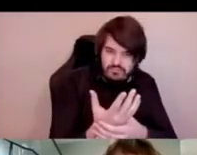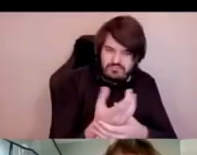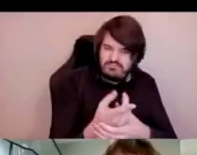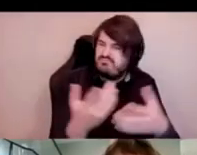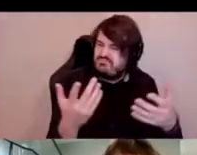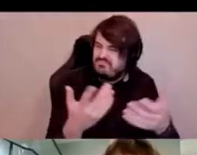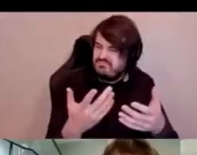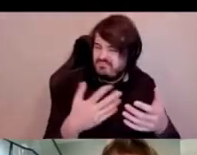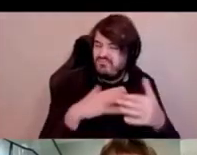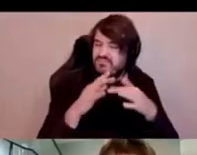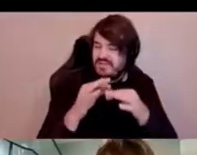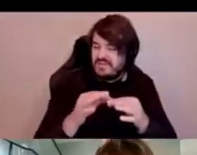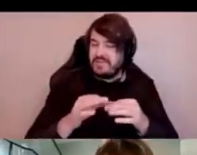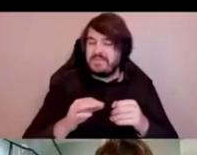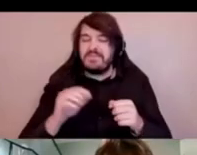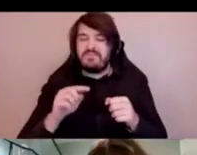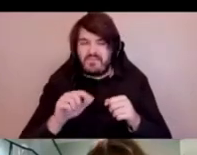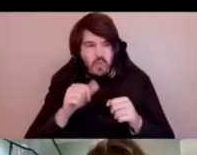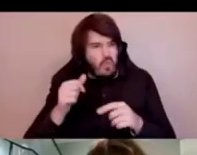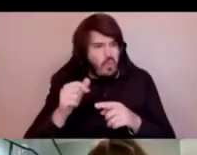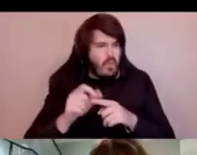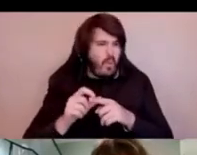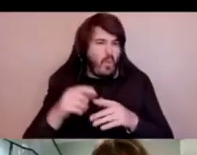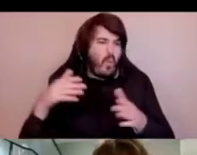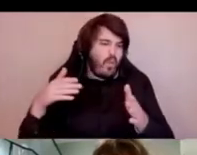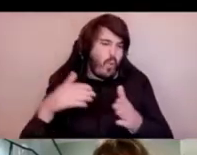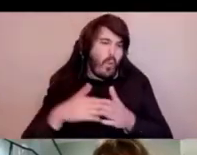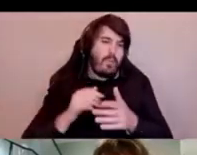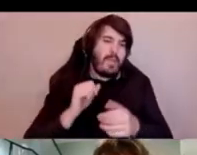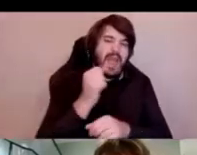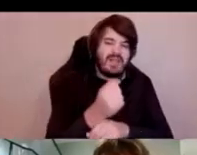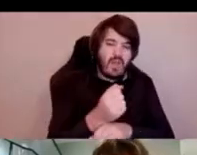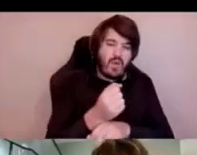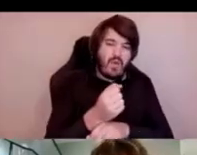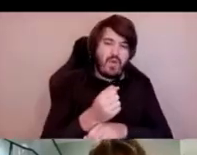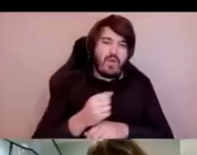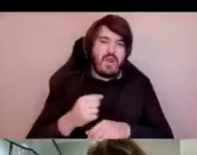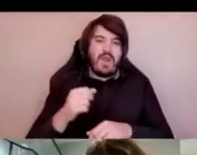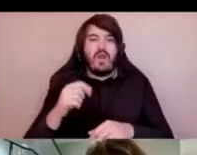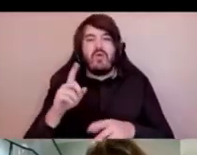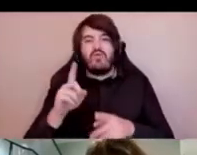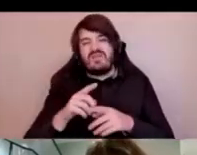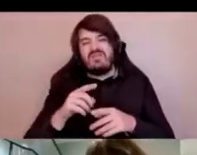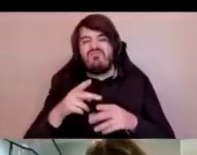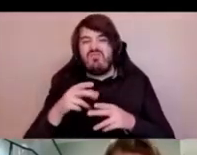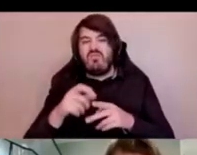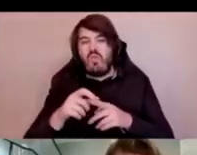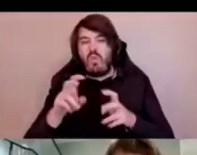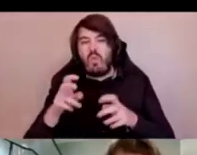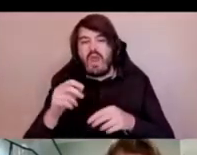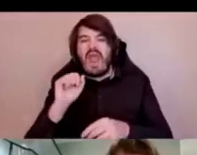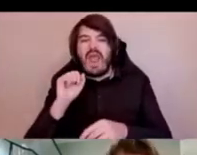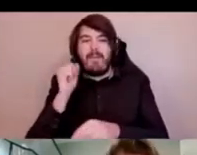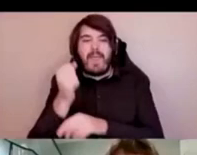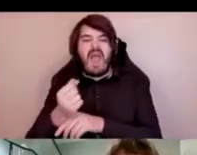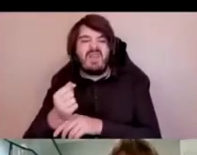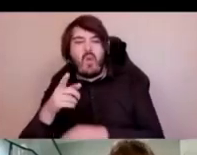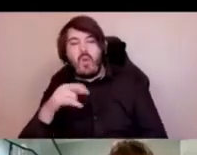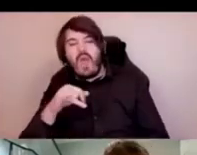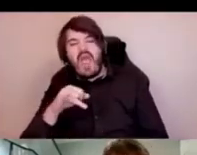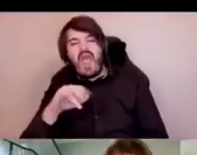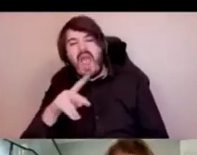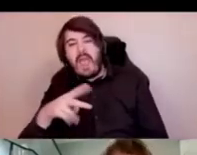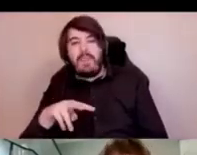Et donc, un autre mot qui est utilisé, c'est plantation intercalaire. Ça veut dire